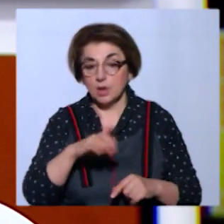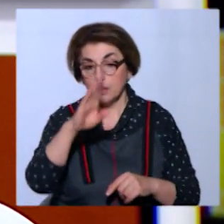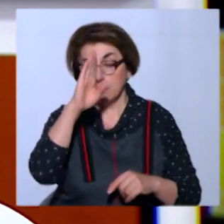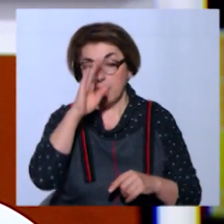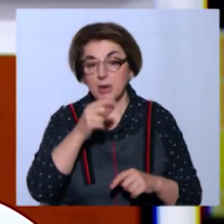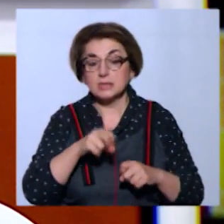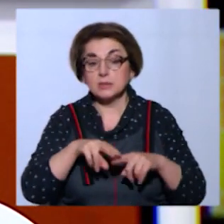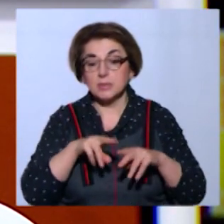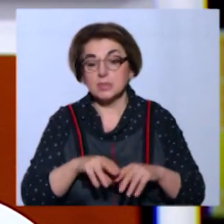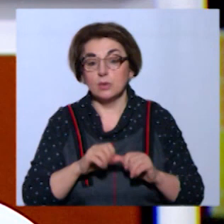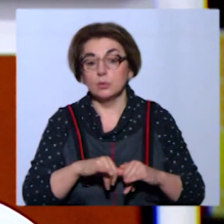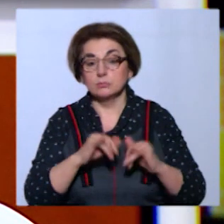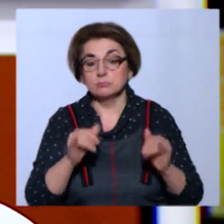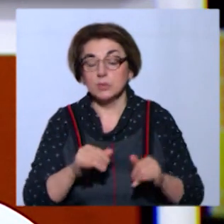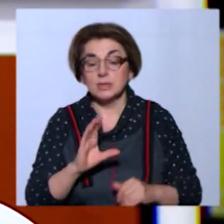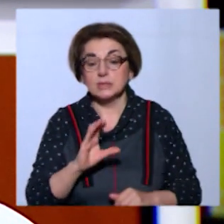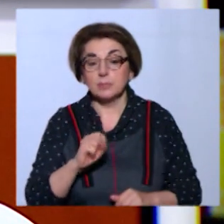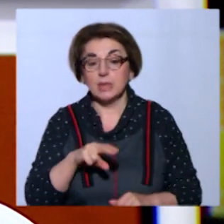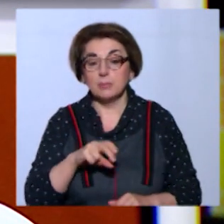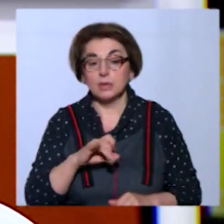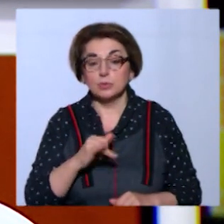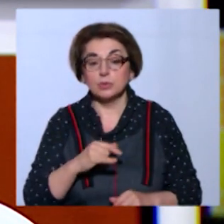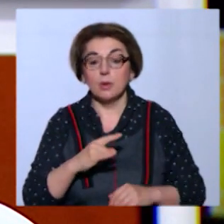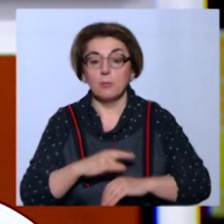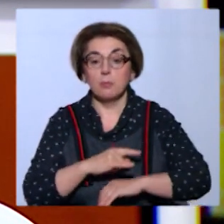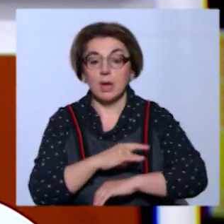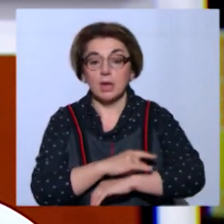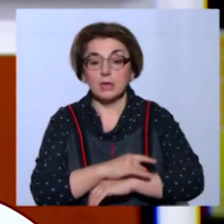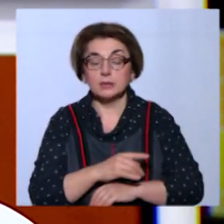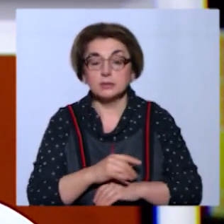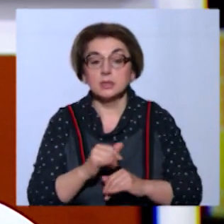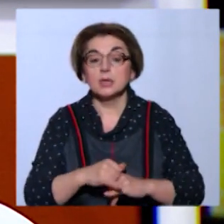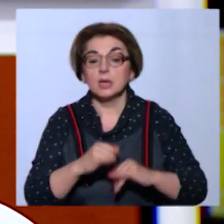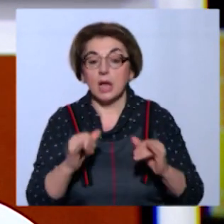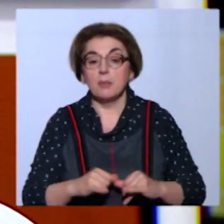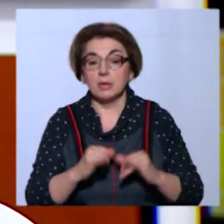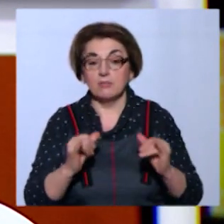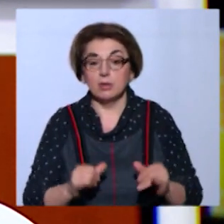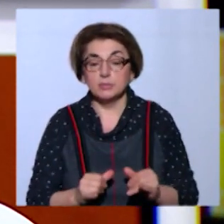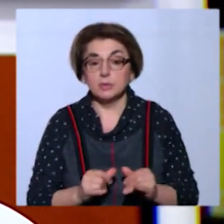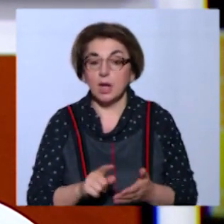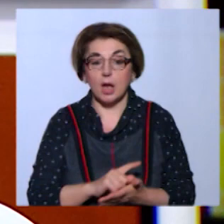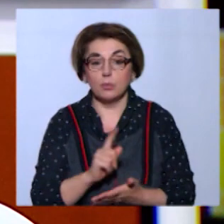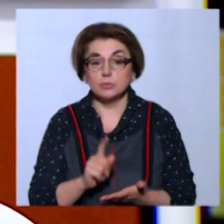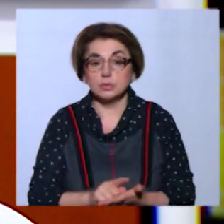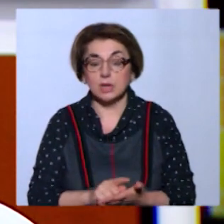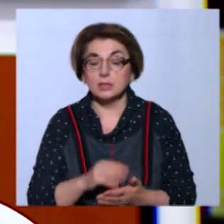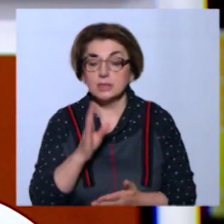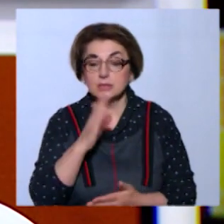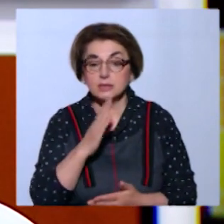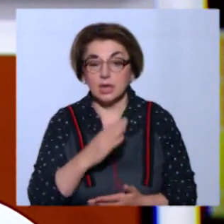უჯრედები, სპერმატოზოიდები. ბაყაყის განვითარებისათვის, გამრავლებისათვის ასევე აუცილებელი არის